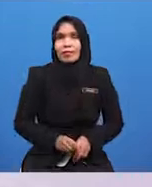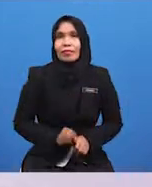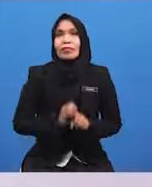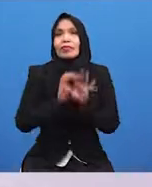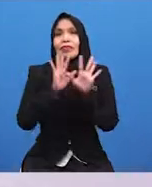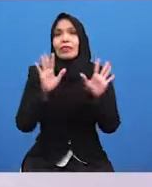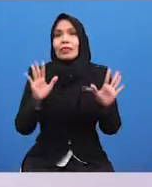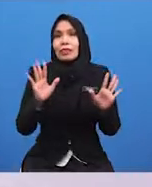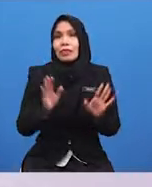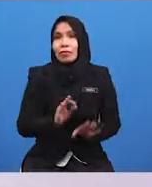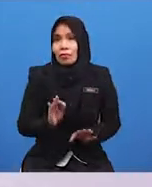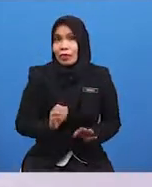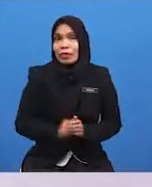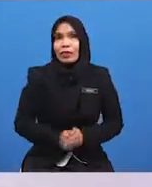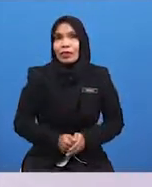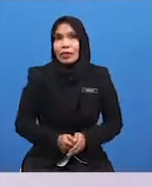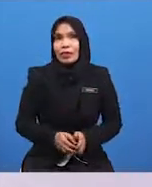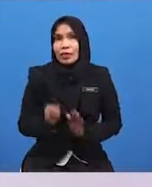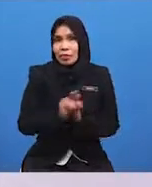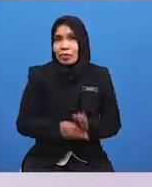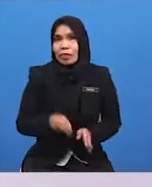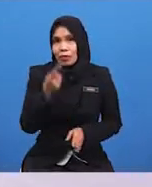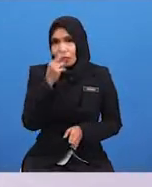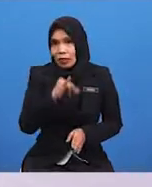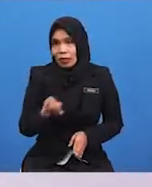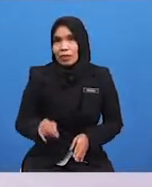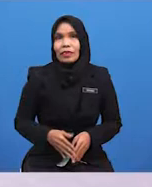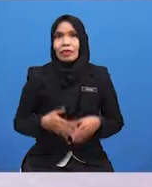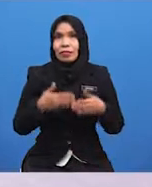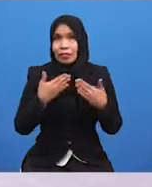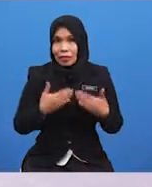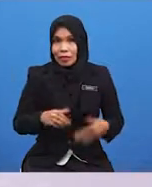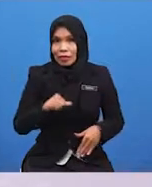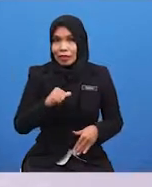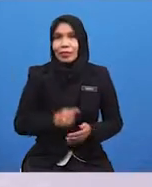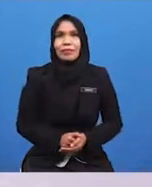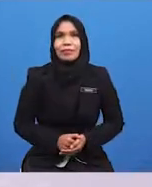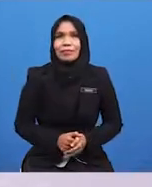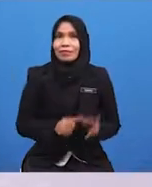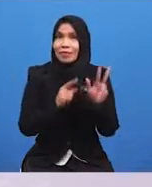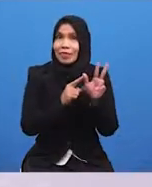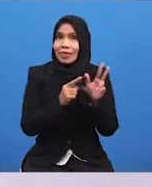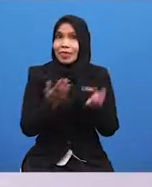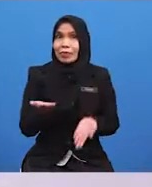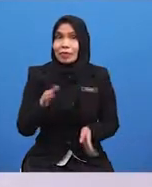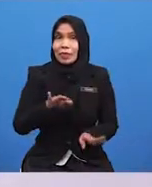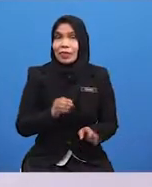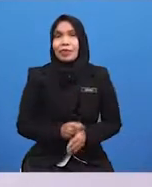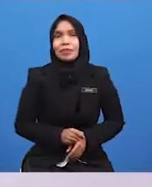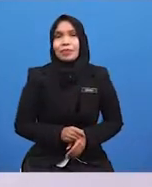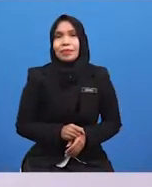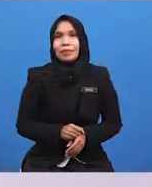menghormati diri sendiri MP3 membanding bz2 channel